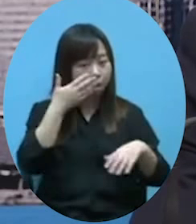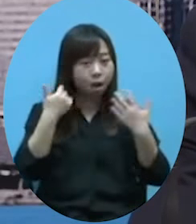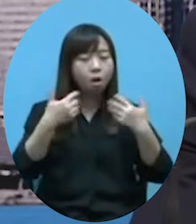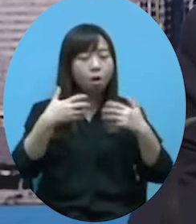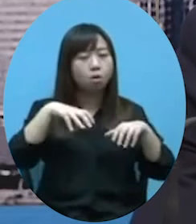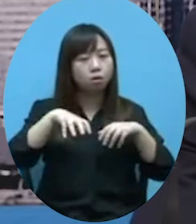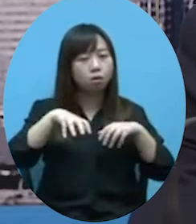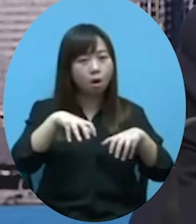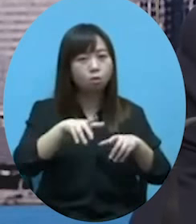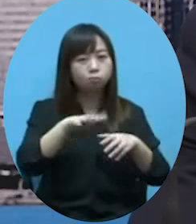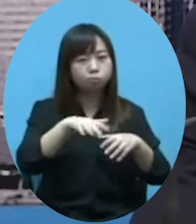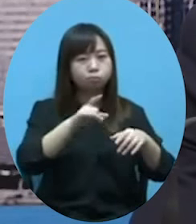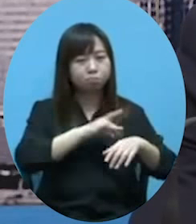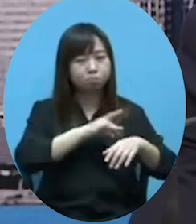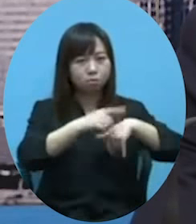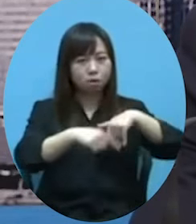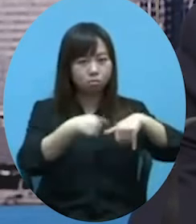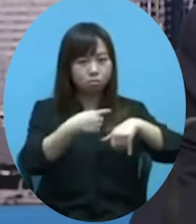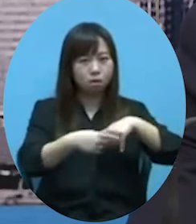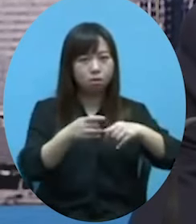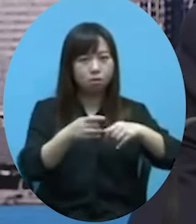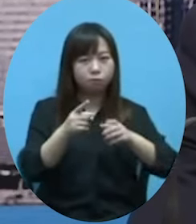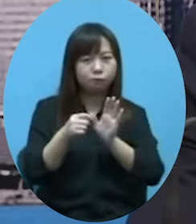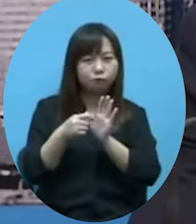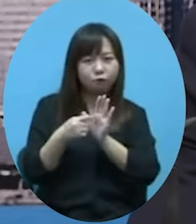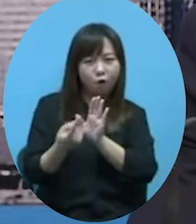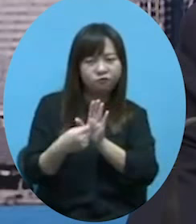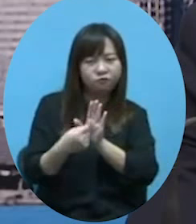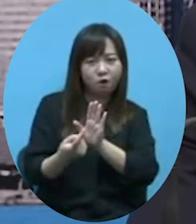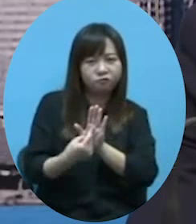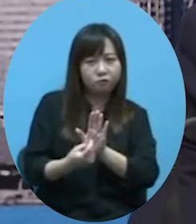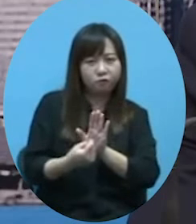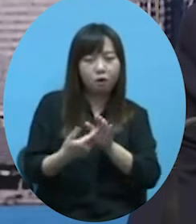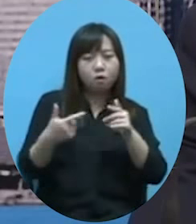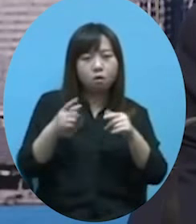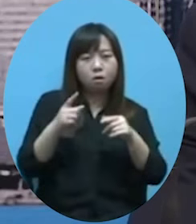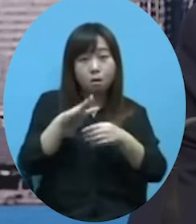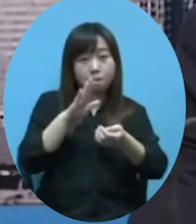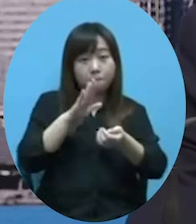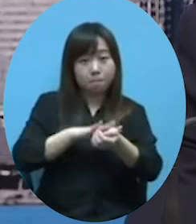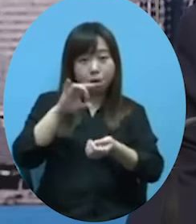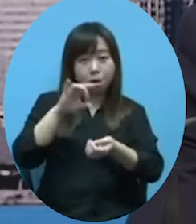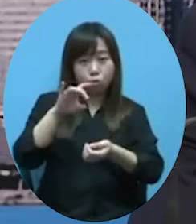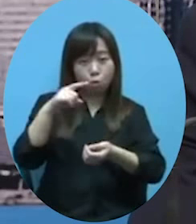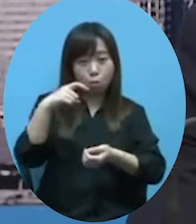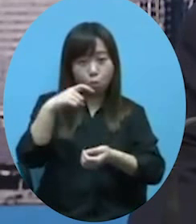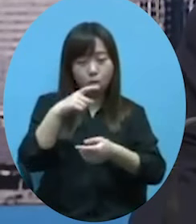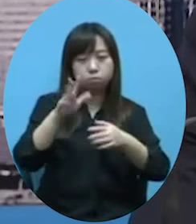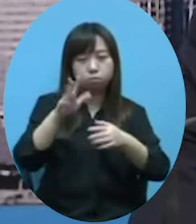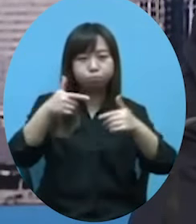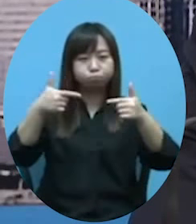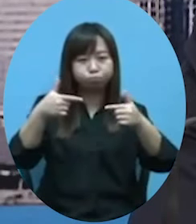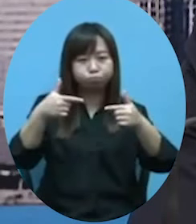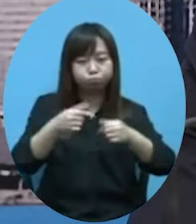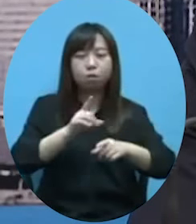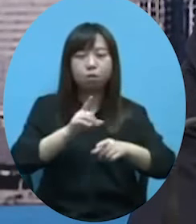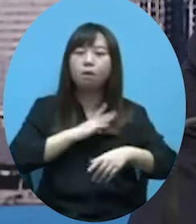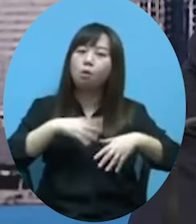慢慢地少會自己產生抗體是中和了病毒會好回來的